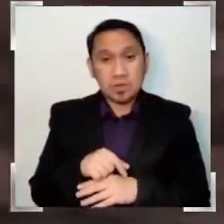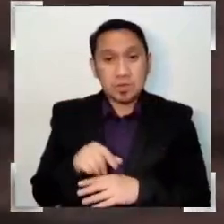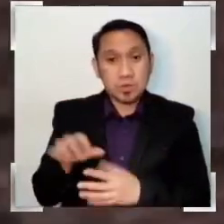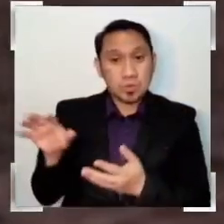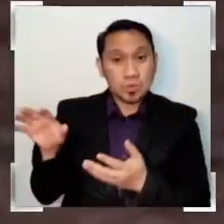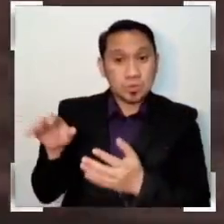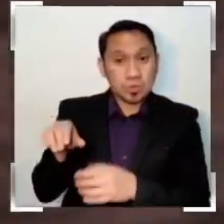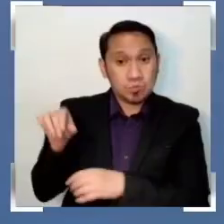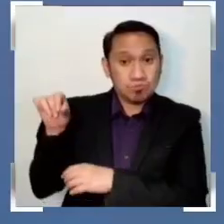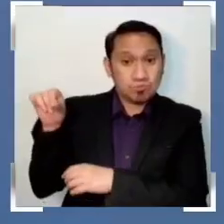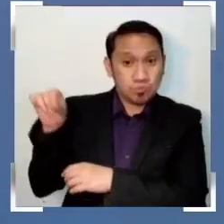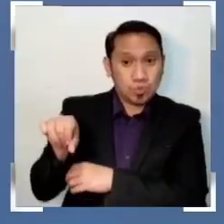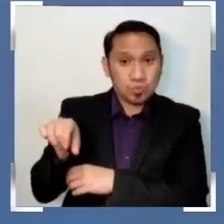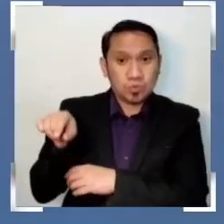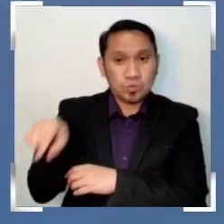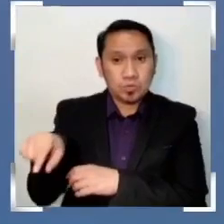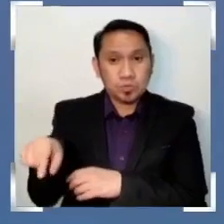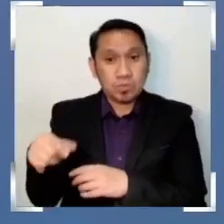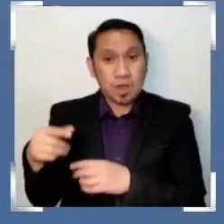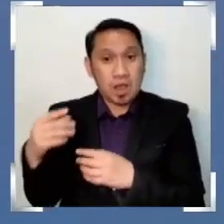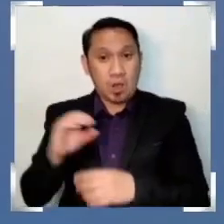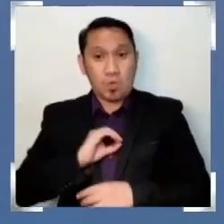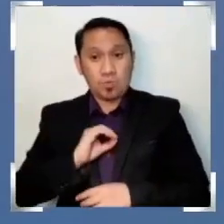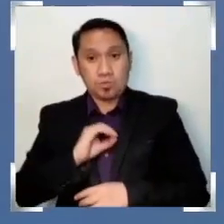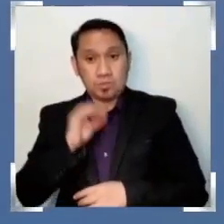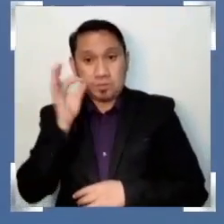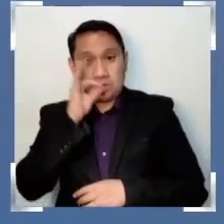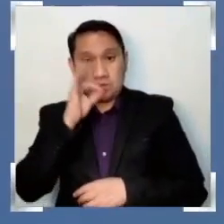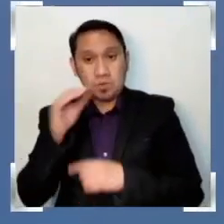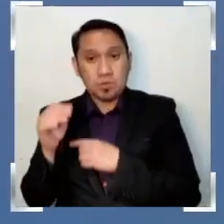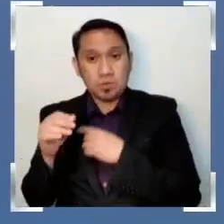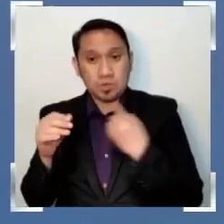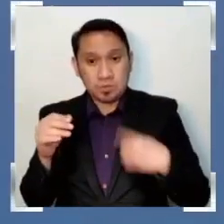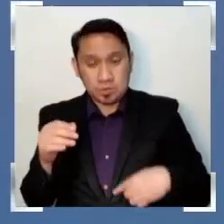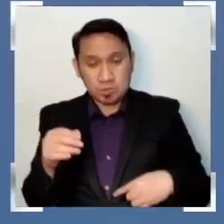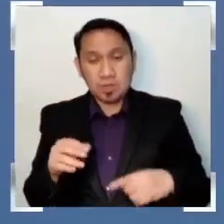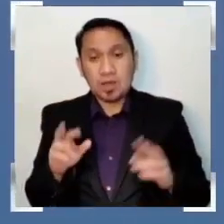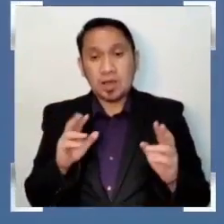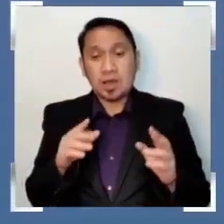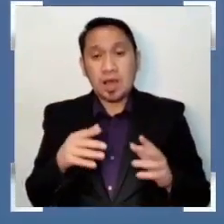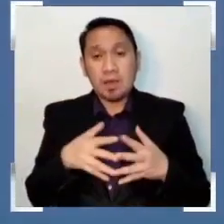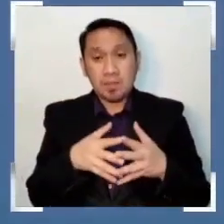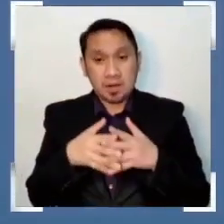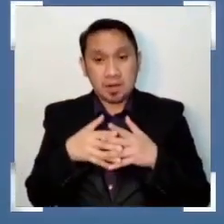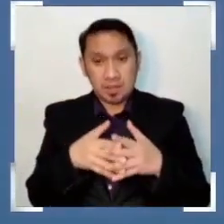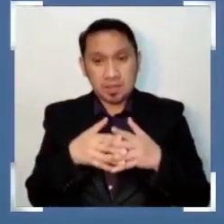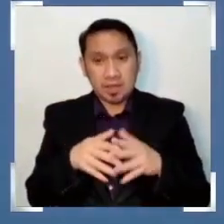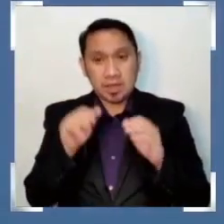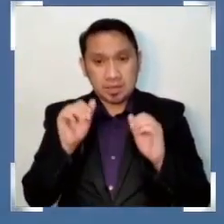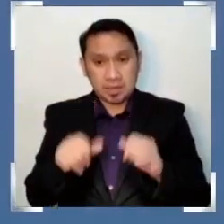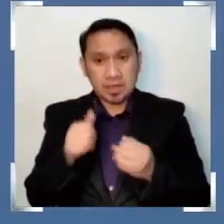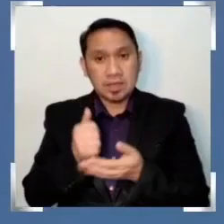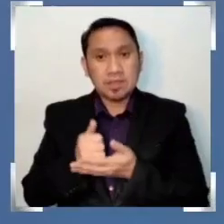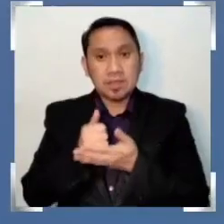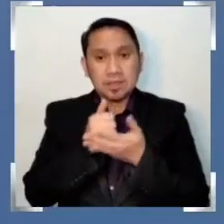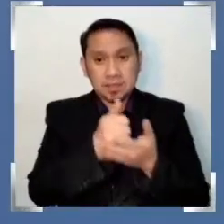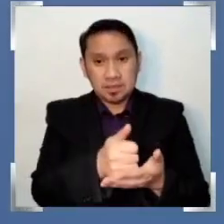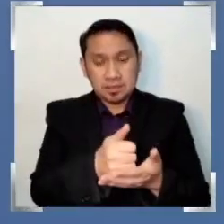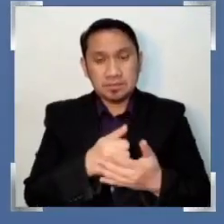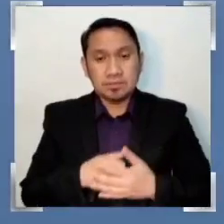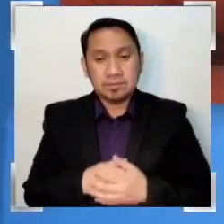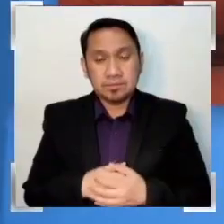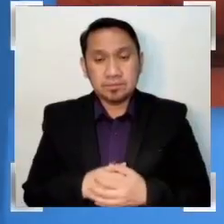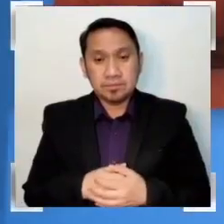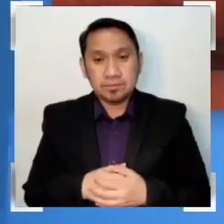saan man sa South China Sea, handang sumaklolo ang Amerika alinsunod sa 1951 US-Philippines Mutual Defense